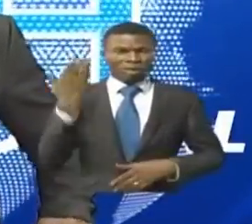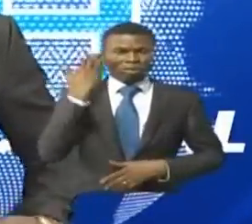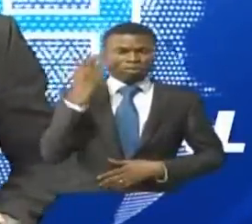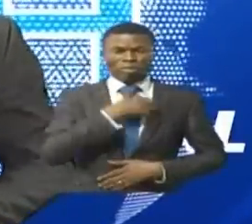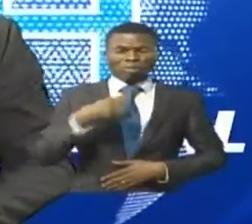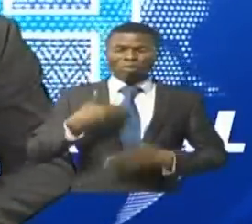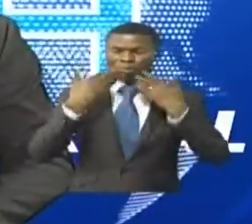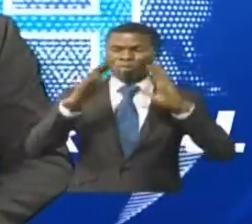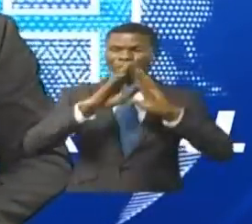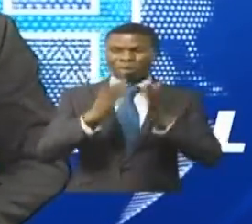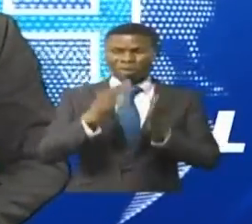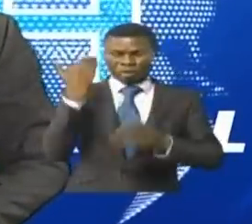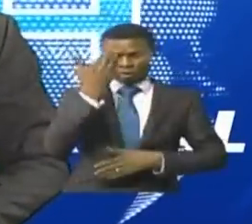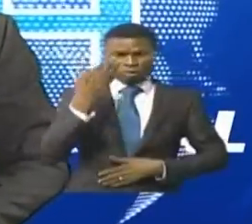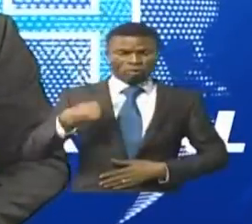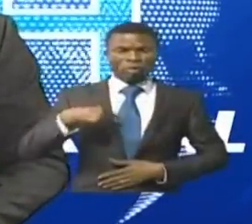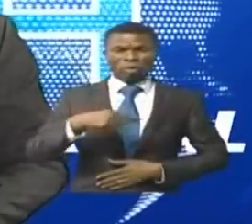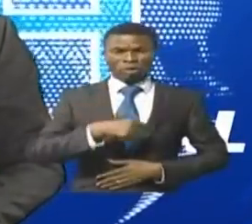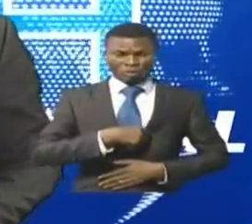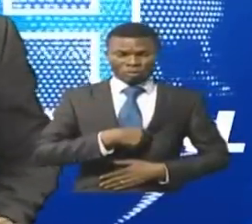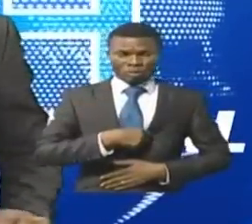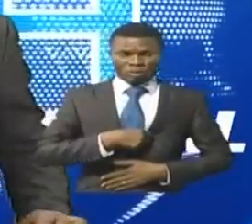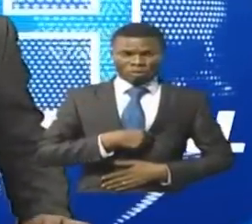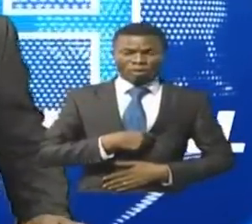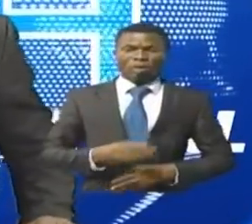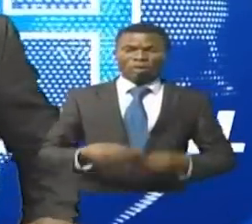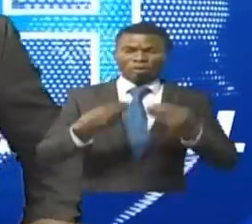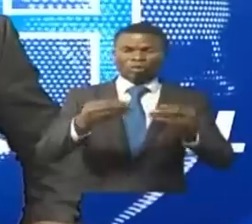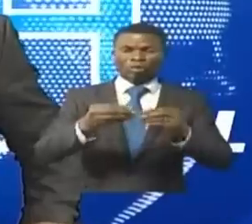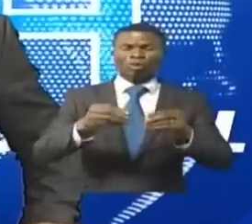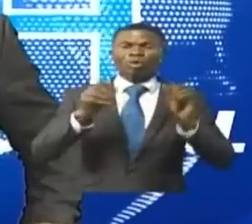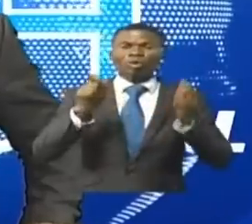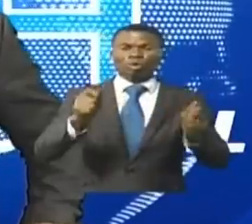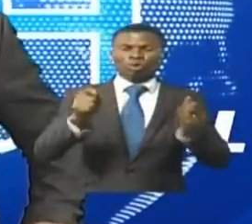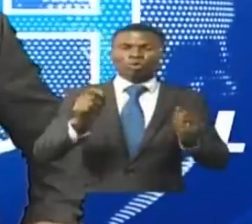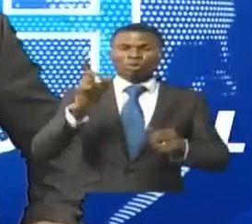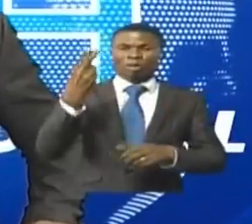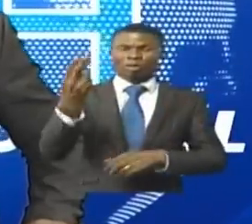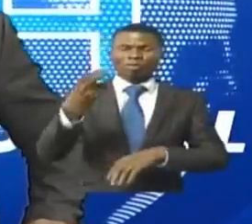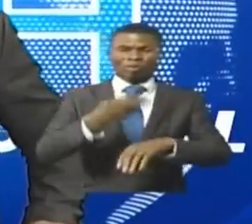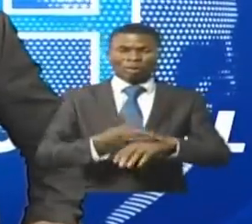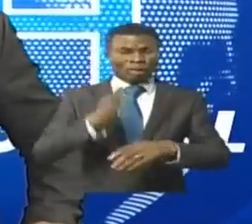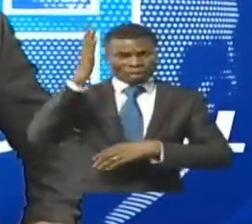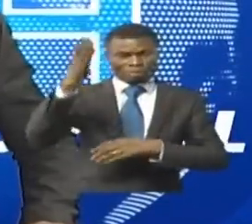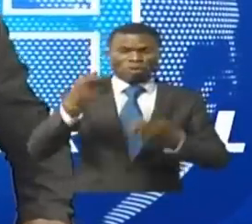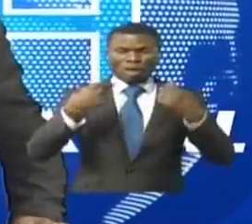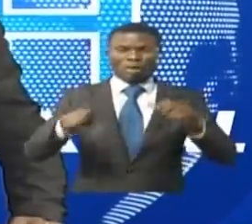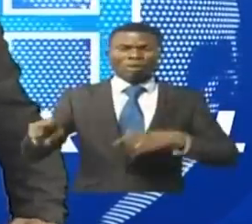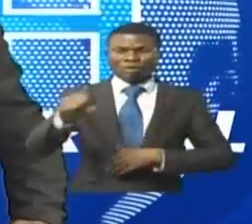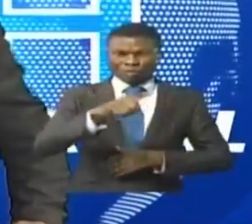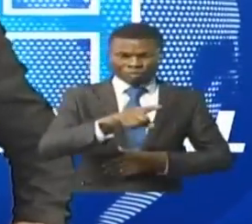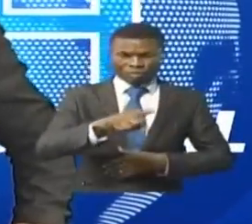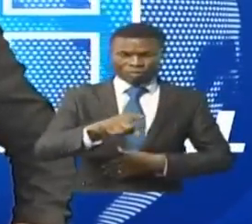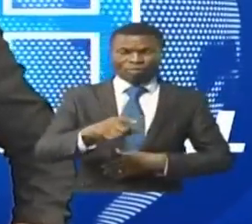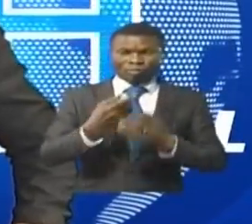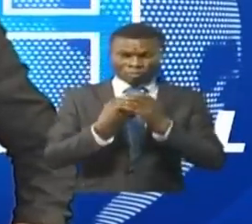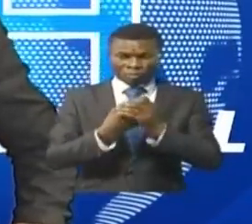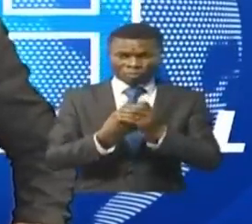messieurs. Merci de l'attention toute particulière accordée à cette édition d'information. Prochain rendez-vous avec l'actualité, c'est tout à